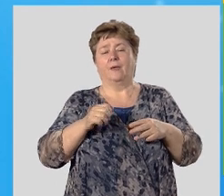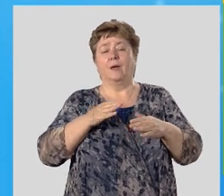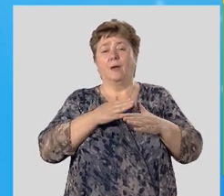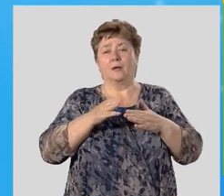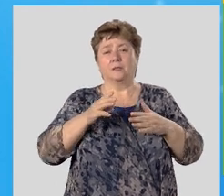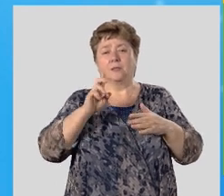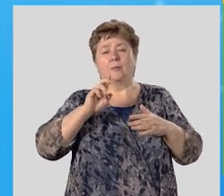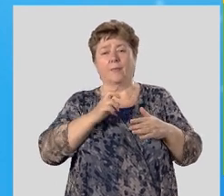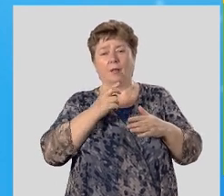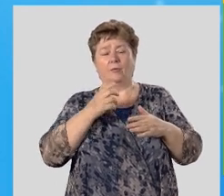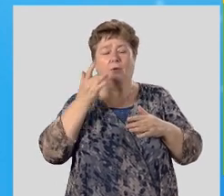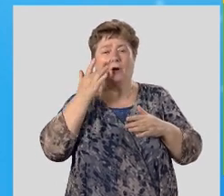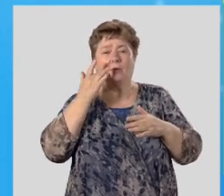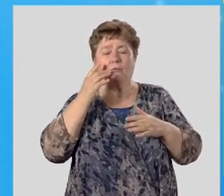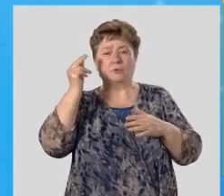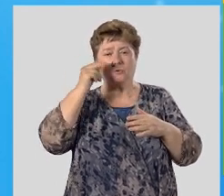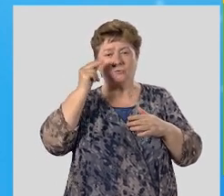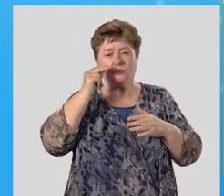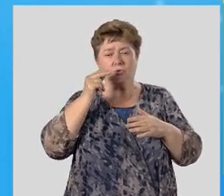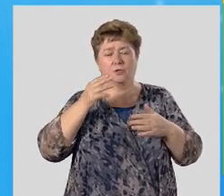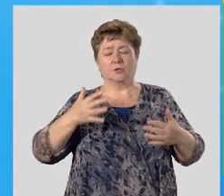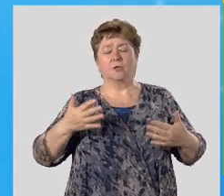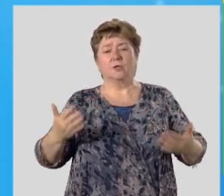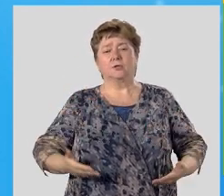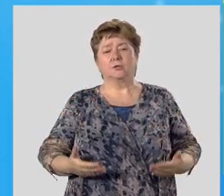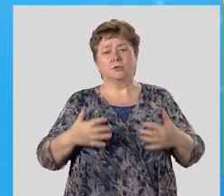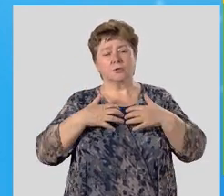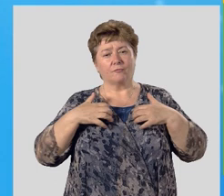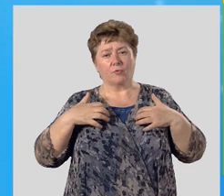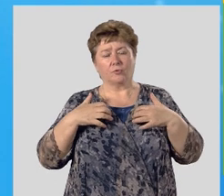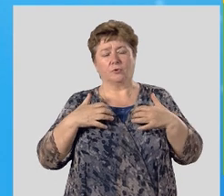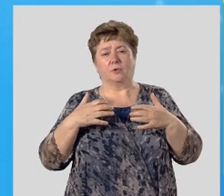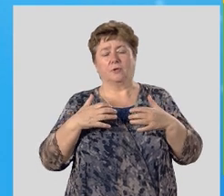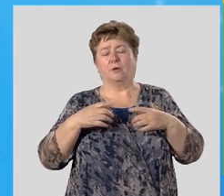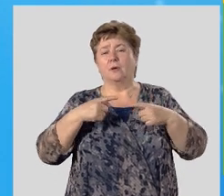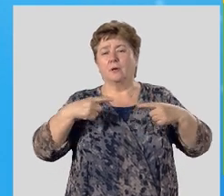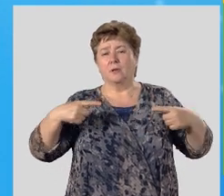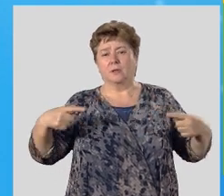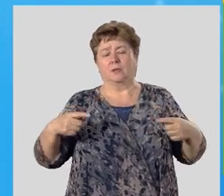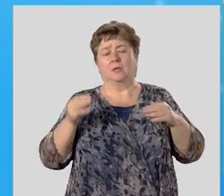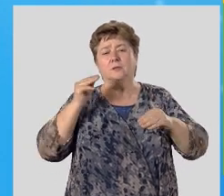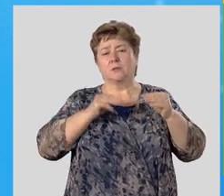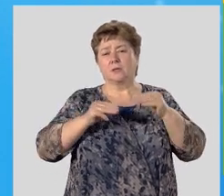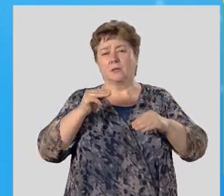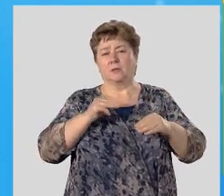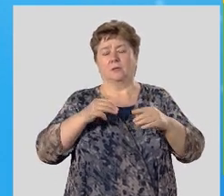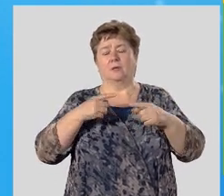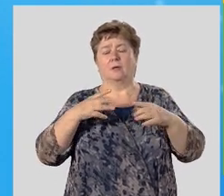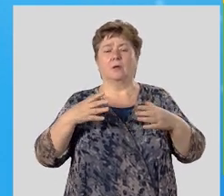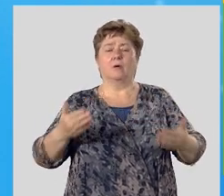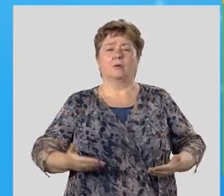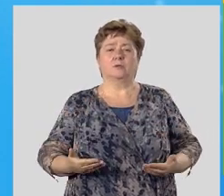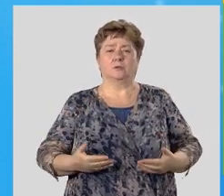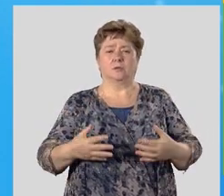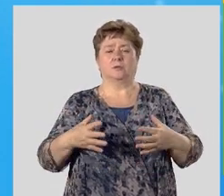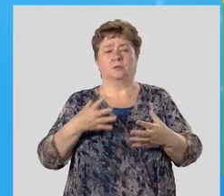Раздел биологии, который изучает животных, их многообразие, строение и образ